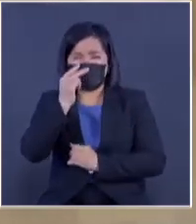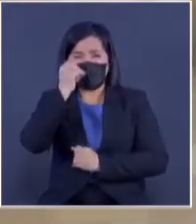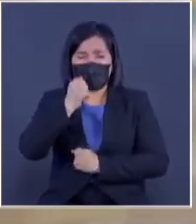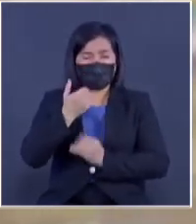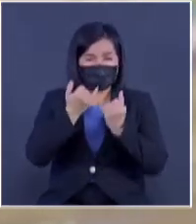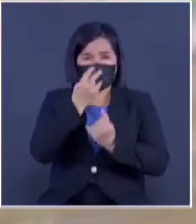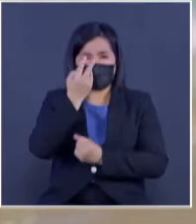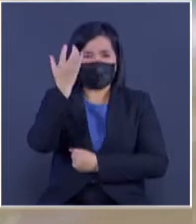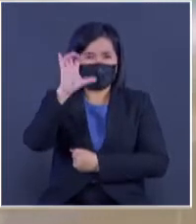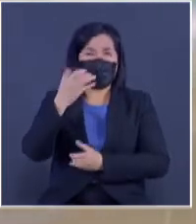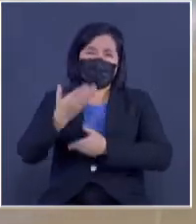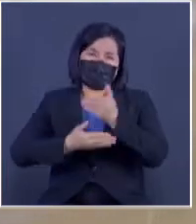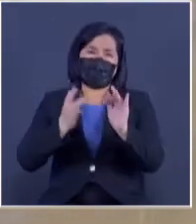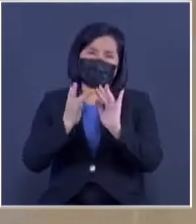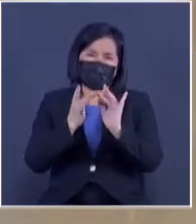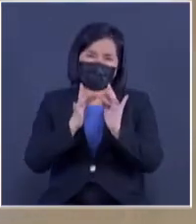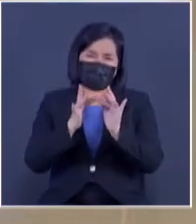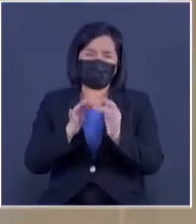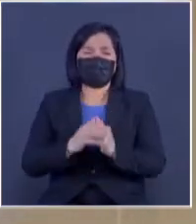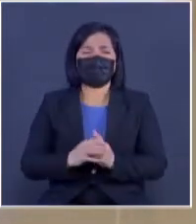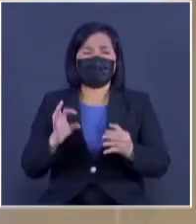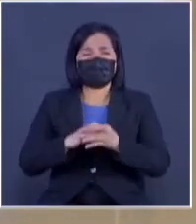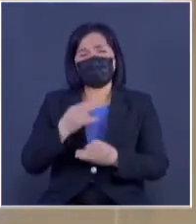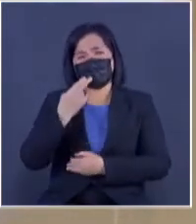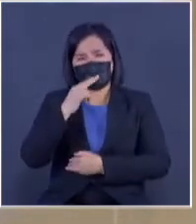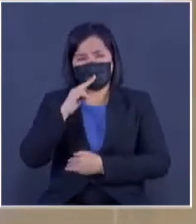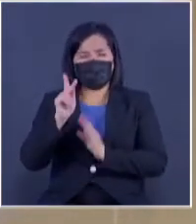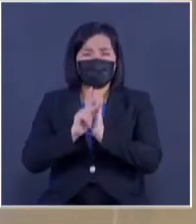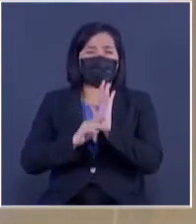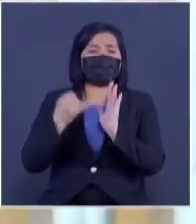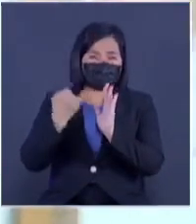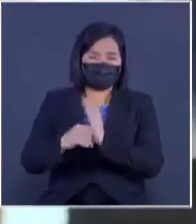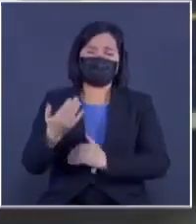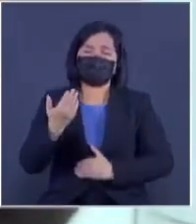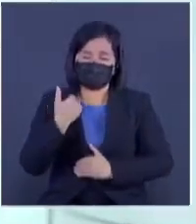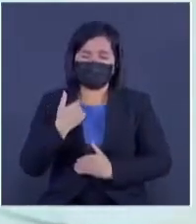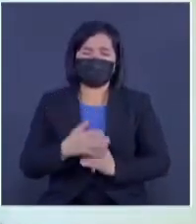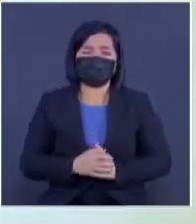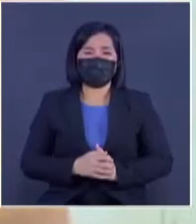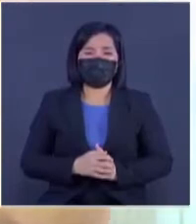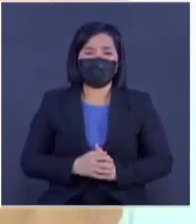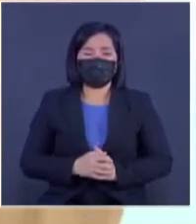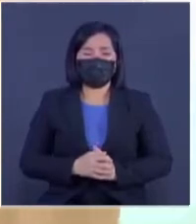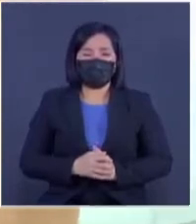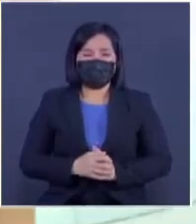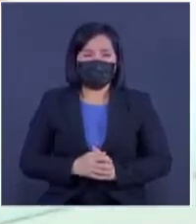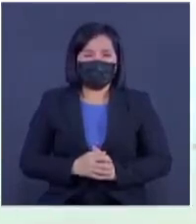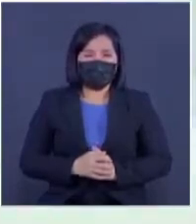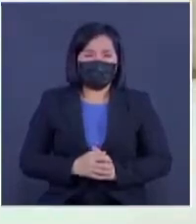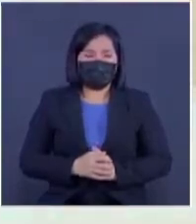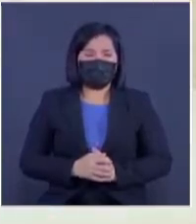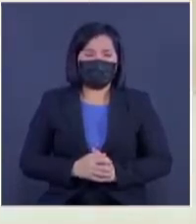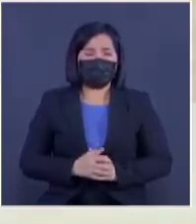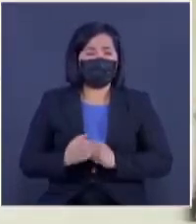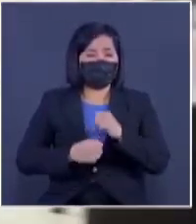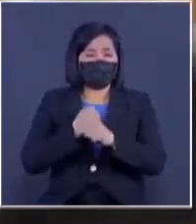านี้พบว่ามีการหันไปใช้ช่องทางออนไลน์ในการจำหน่ายบุหรี่ขายบุหรี่และสินค้าหนีภาษีกันมากขึ้นนะครับโดย